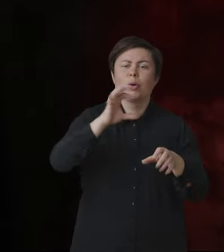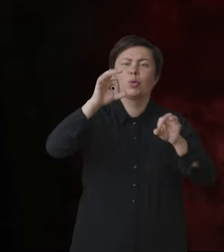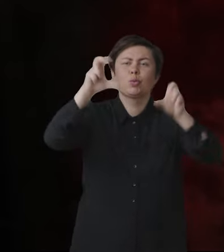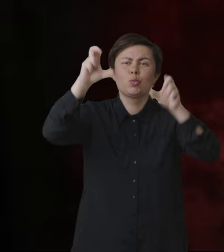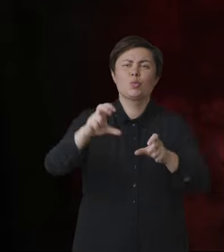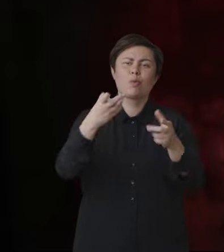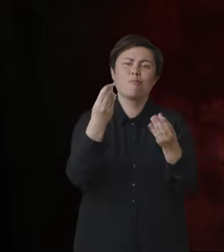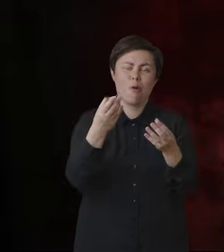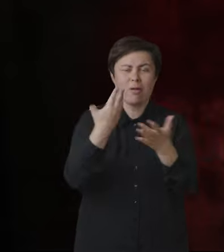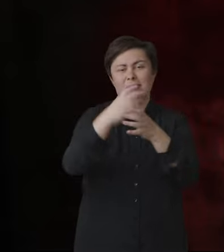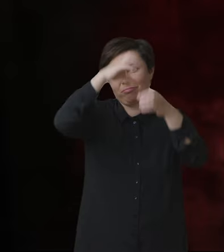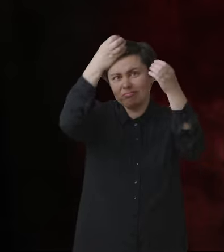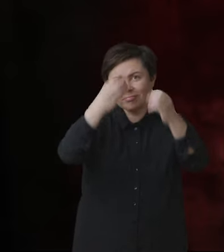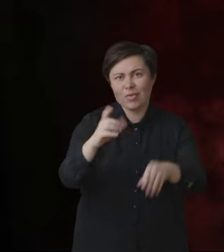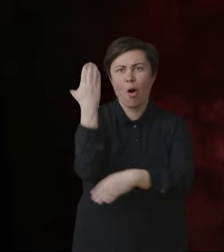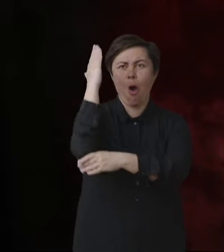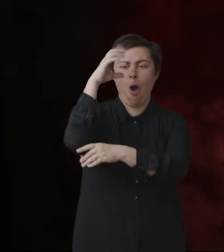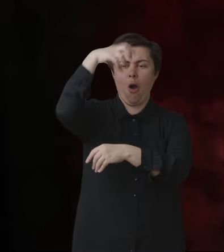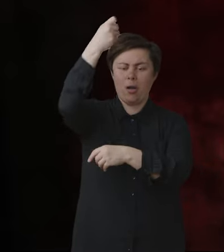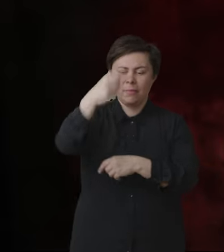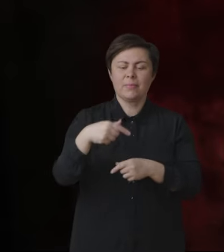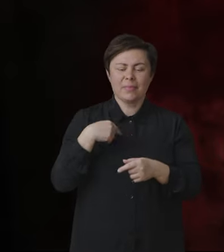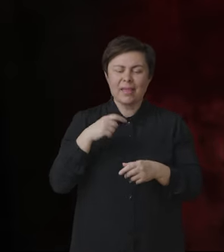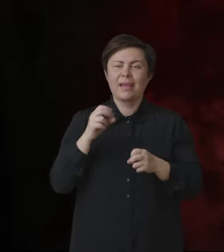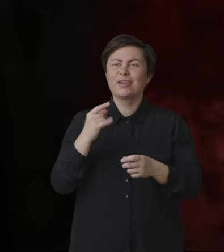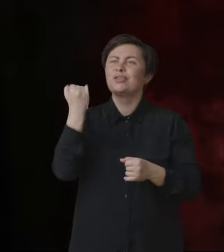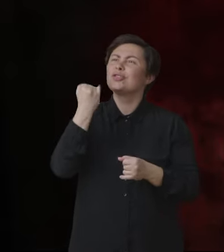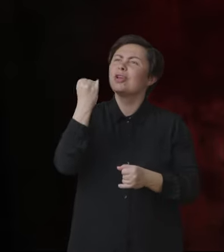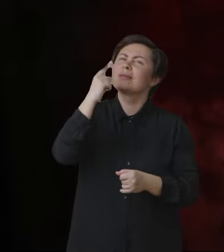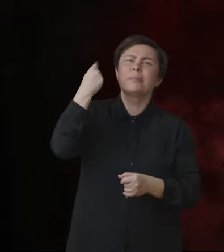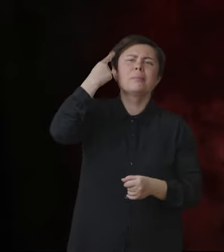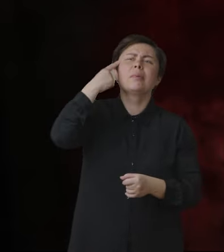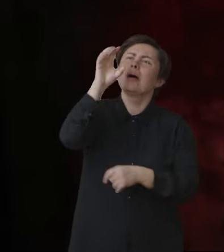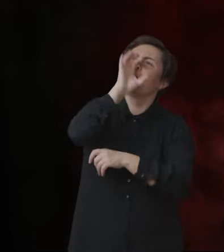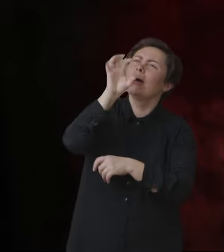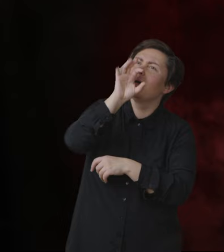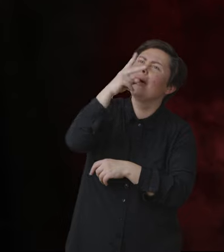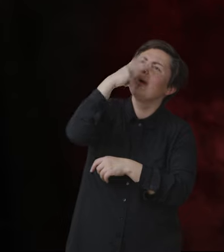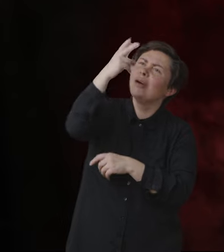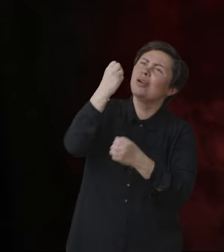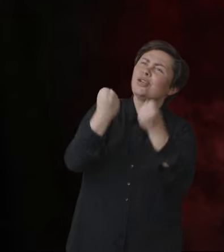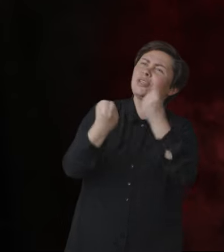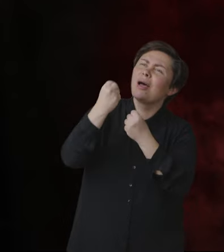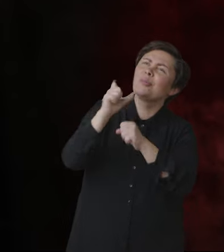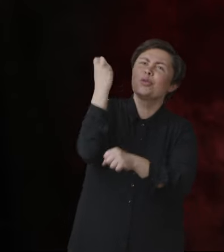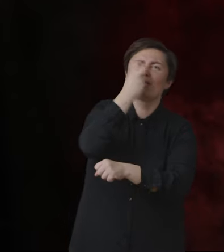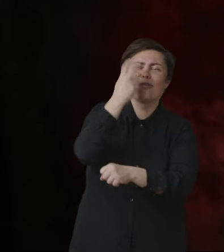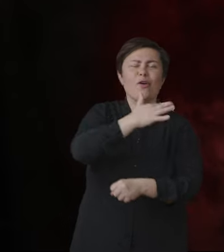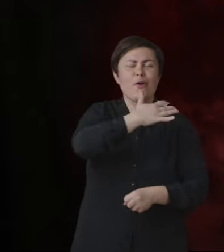suszyły. No i tak jako dziecko to się latało, się oglądało, bo to samochód stał, było coś